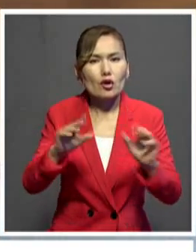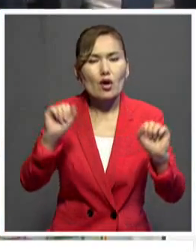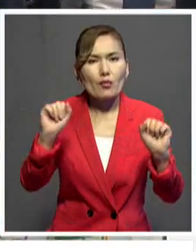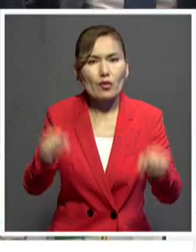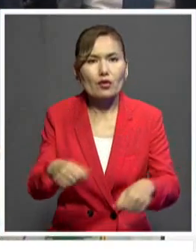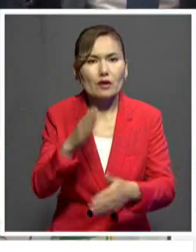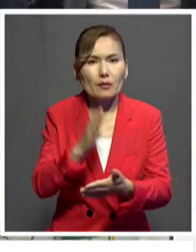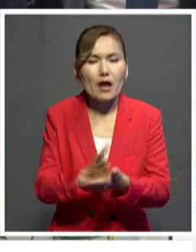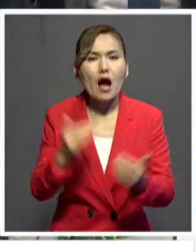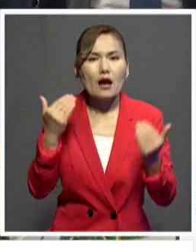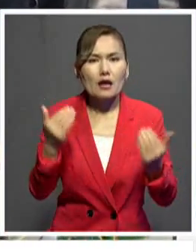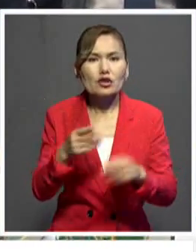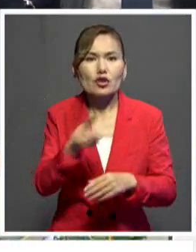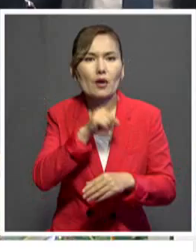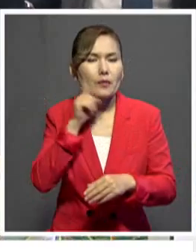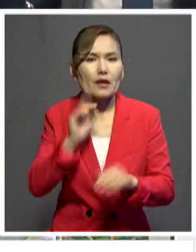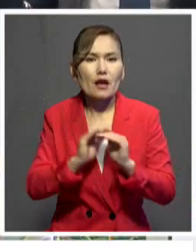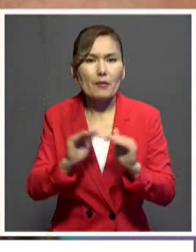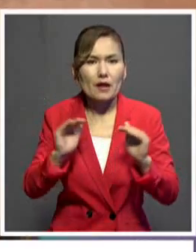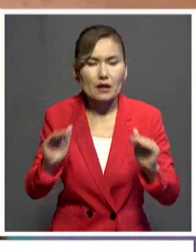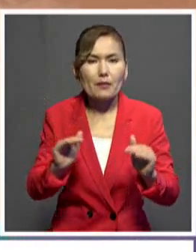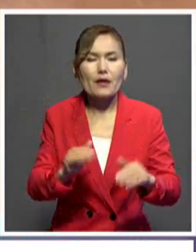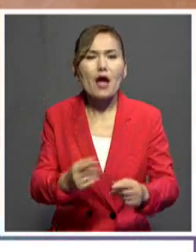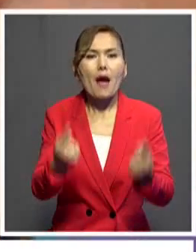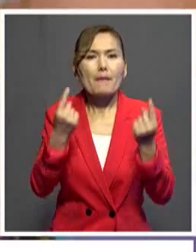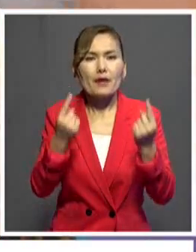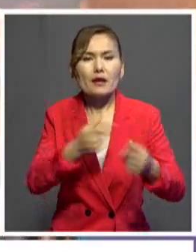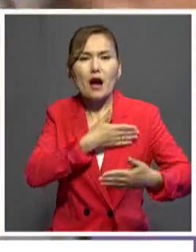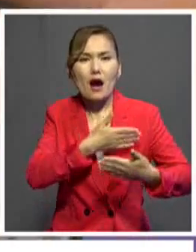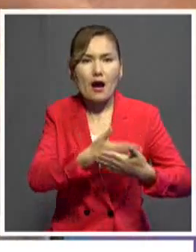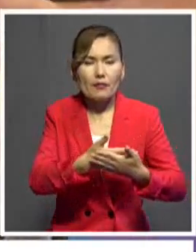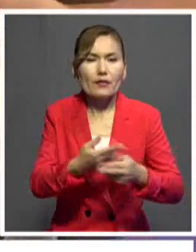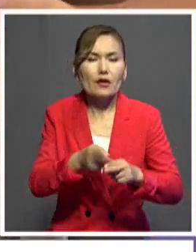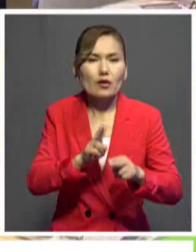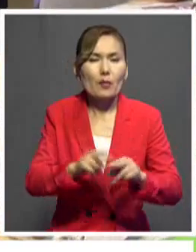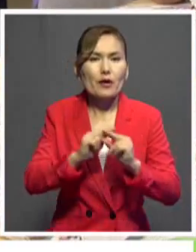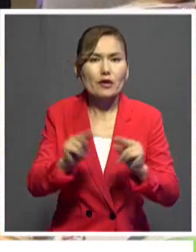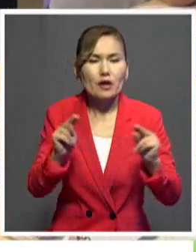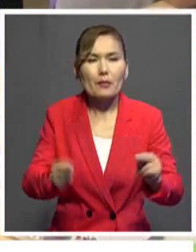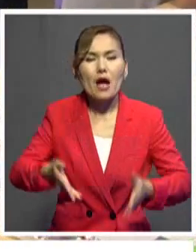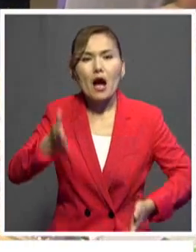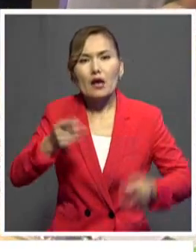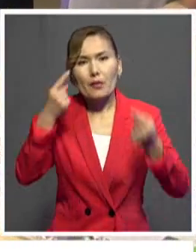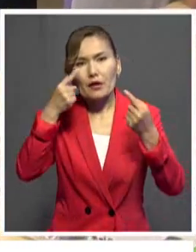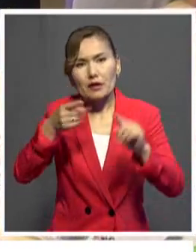зор мүмкіндік береді. Қазір мұнда жас жеткіншектерге белді мамандар робототехника ішті модельдеу негізі.